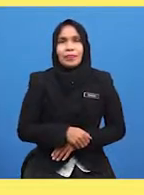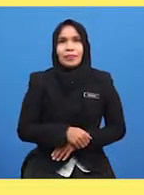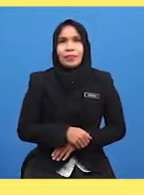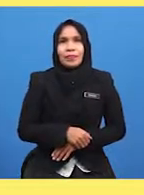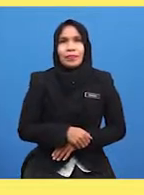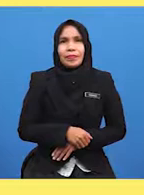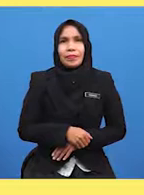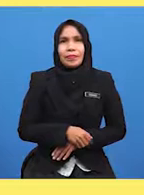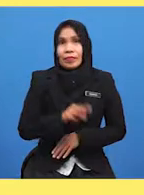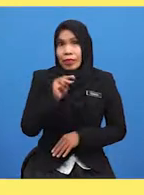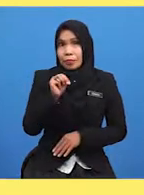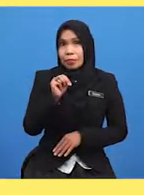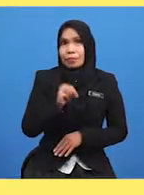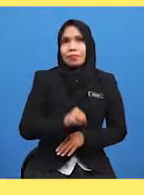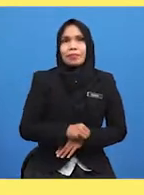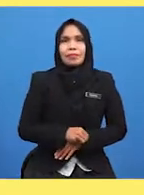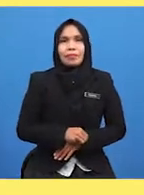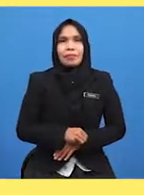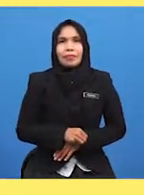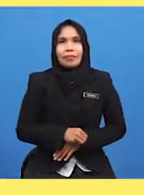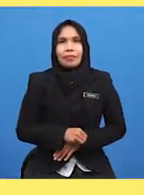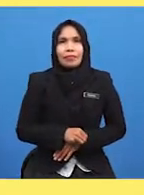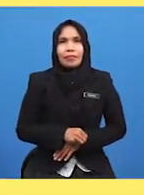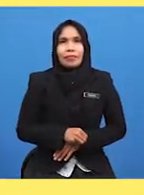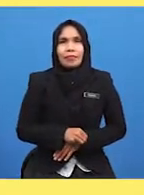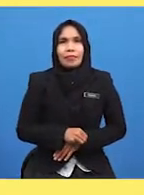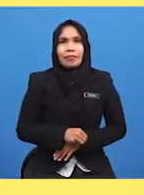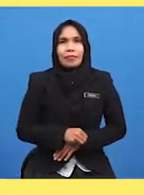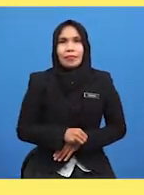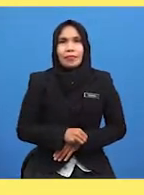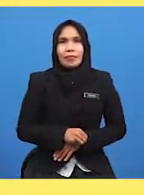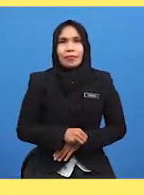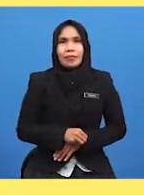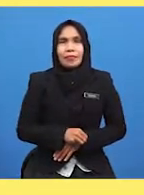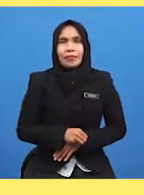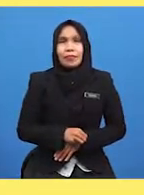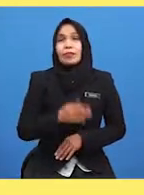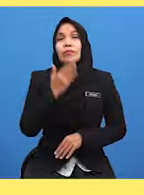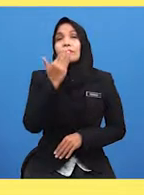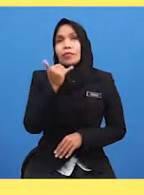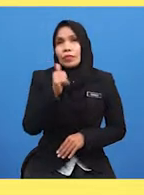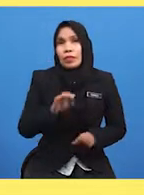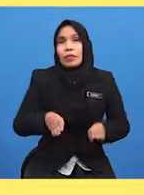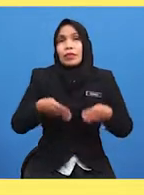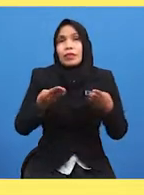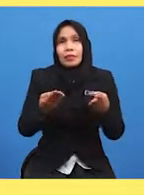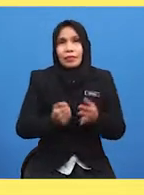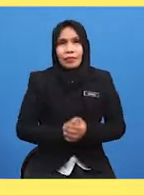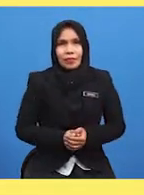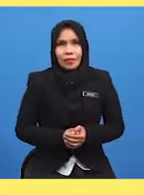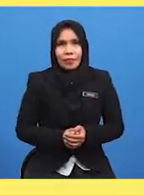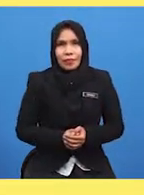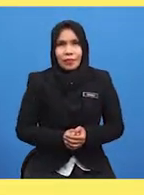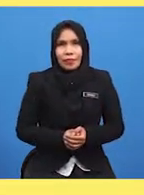Baiklah Bagaimana cara yang dilaksanakan oleh British pakai menewaskan serta jadi perak